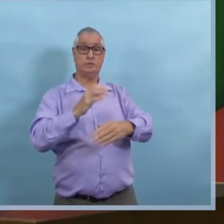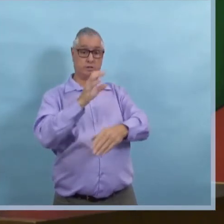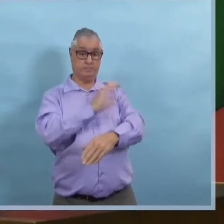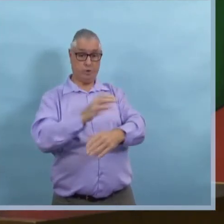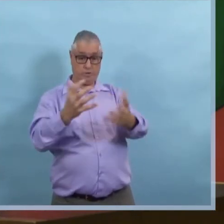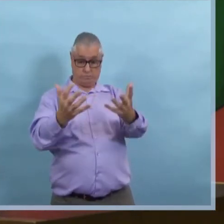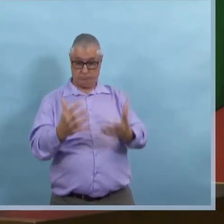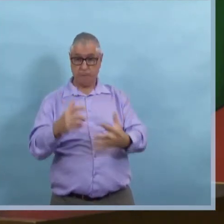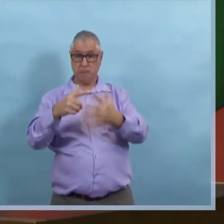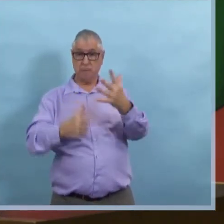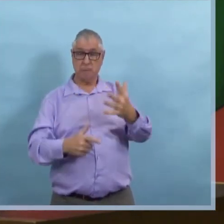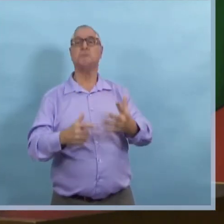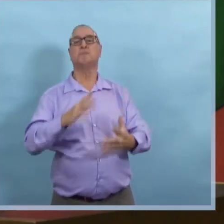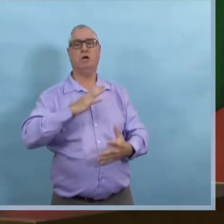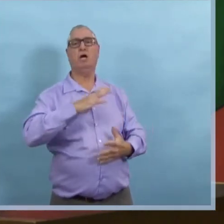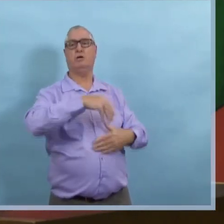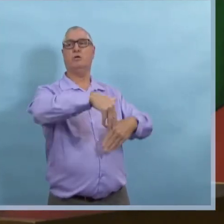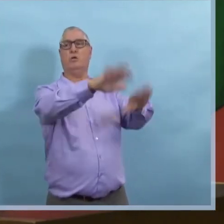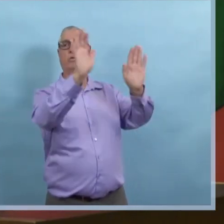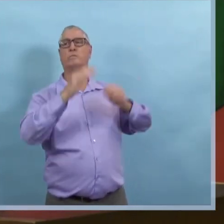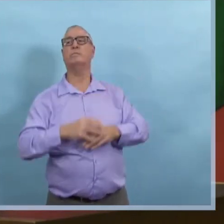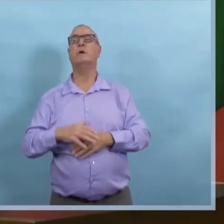et que ce chiffre-là est aussi reflété dans ce qu a.